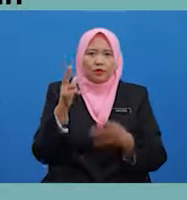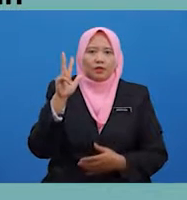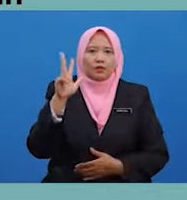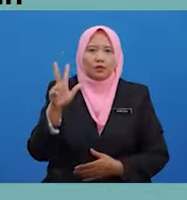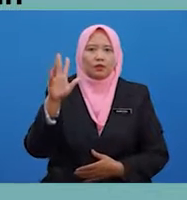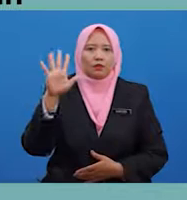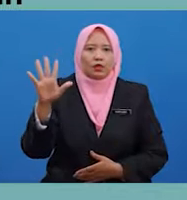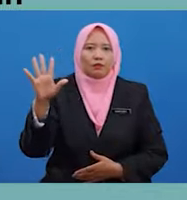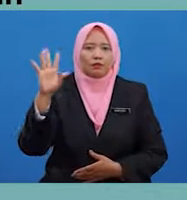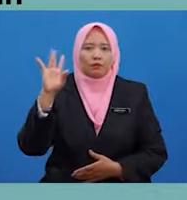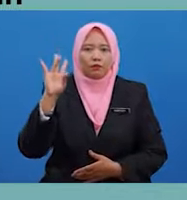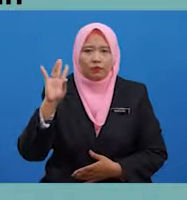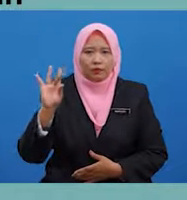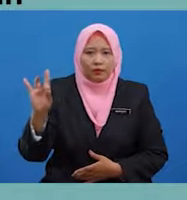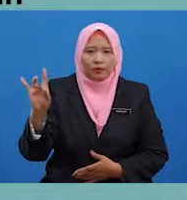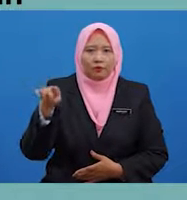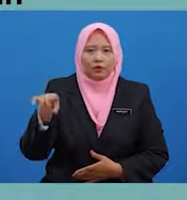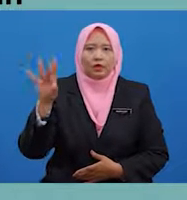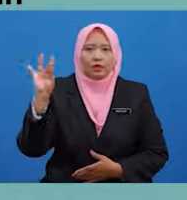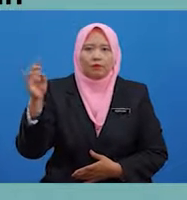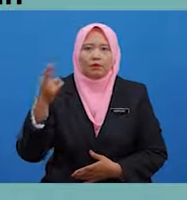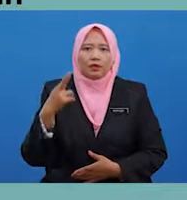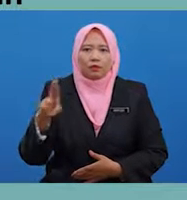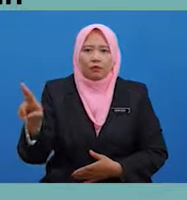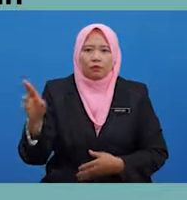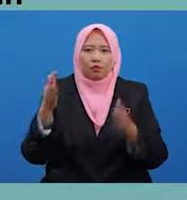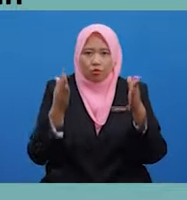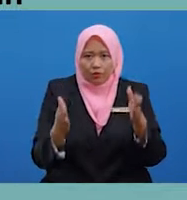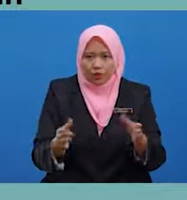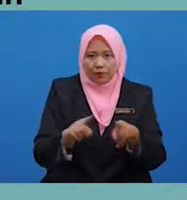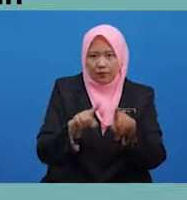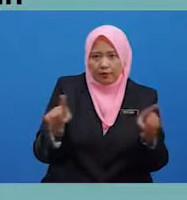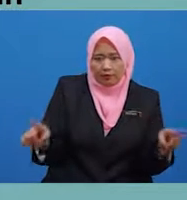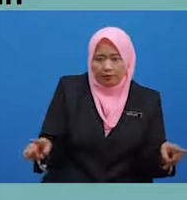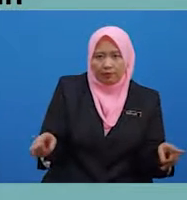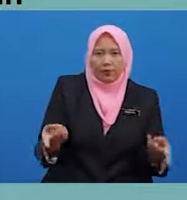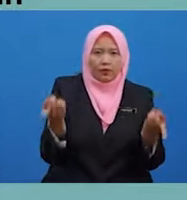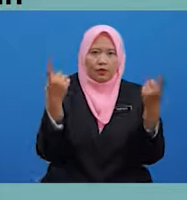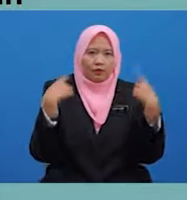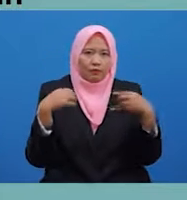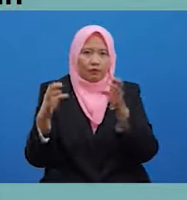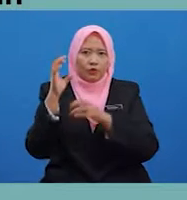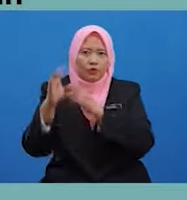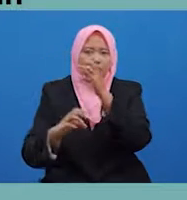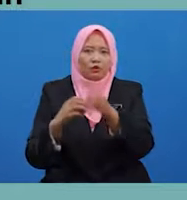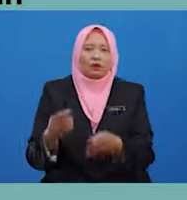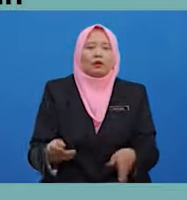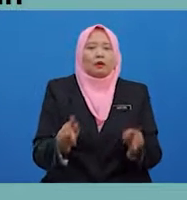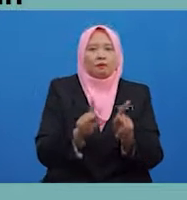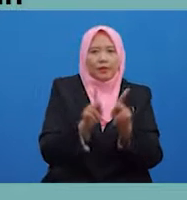Manakala kedatangan pelancong paling sedikit adalah dari negara Itali, iaitu seramai